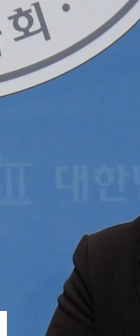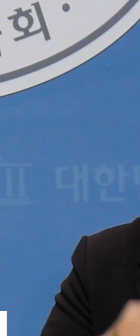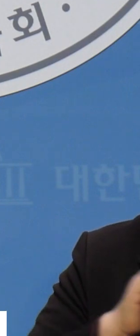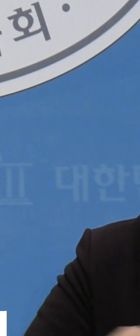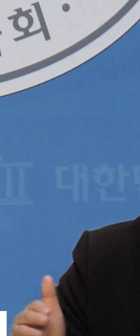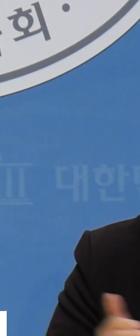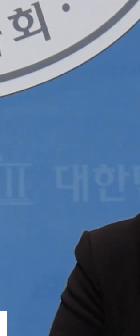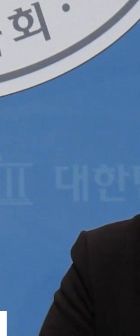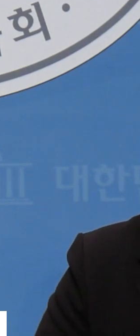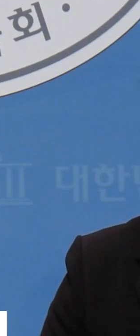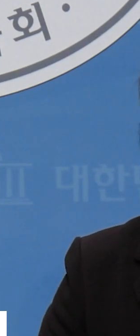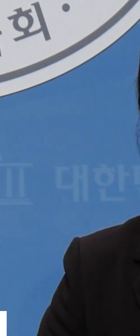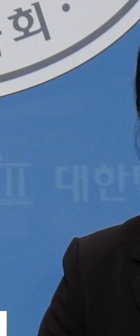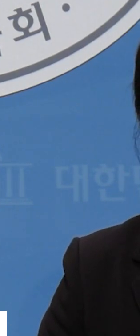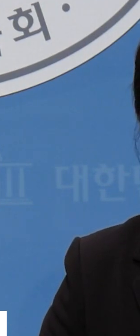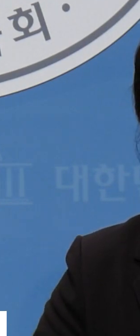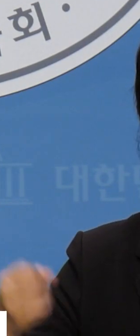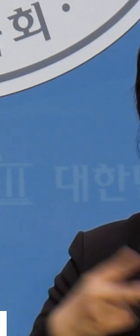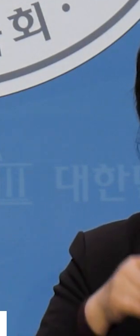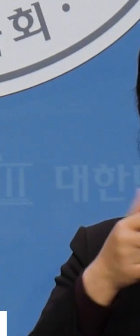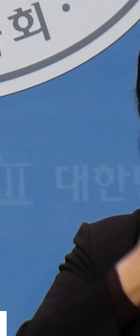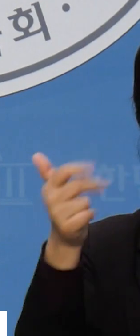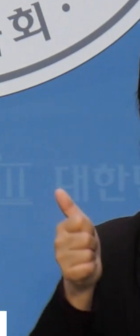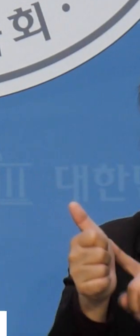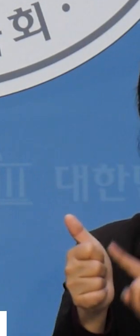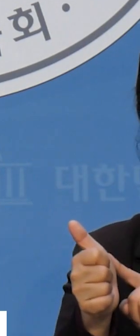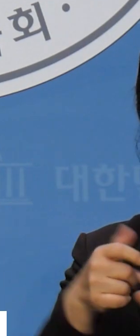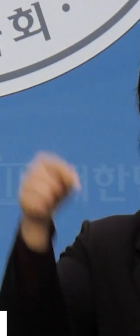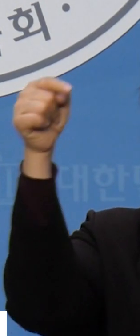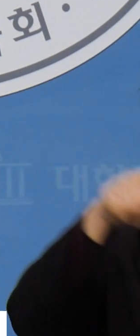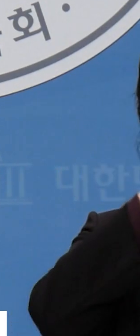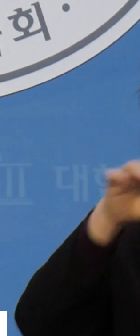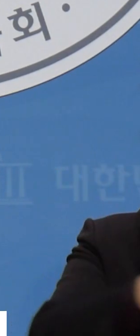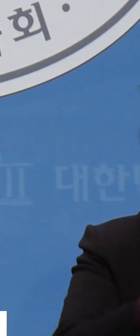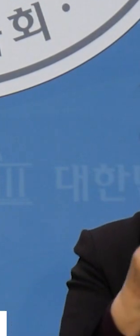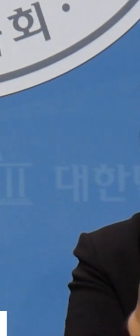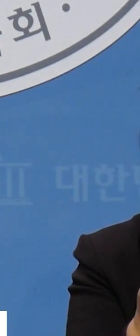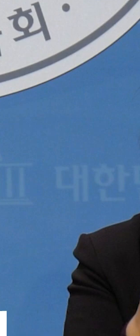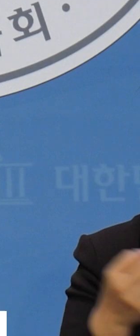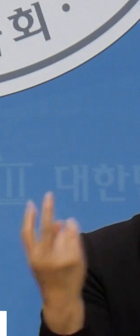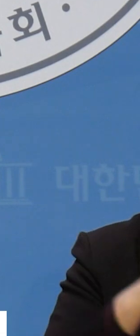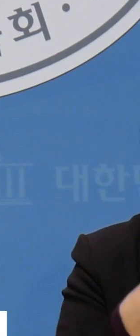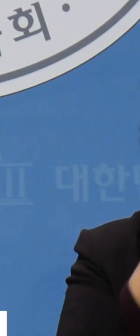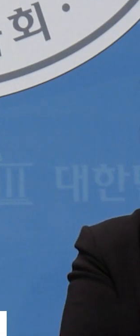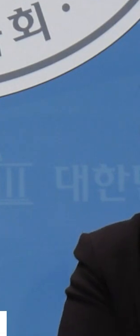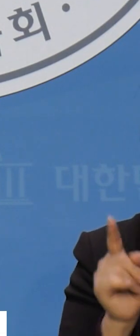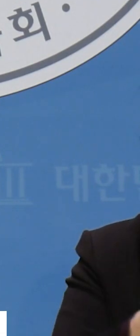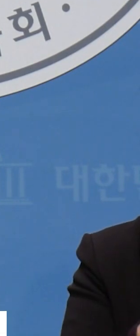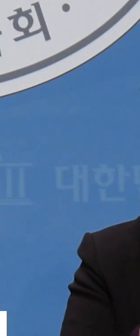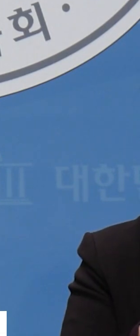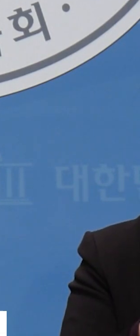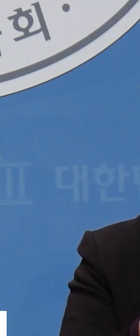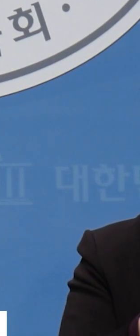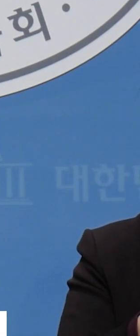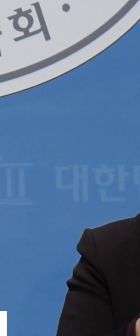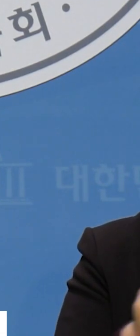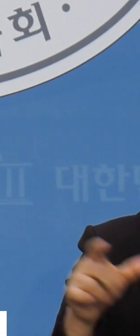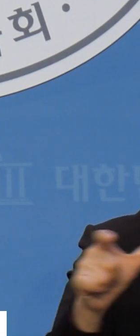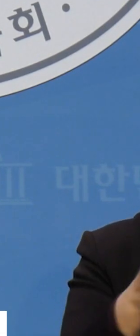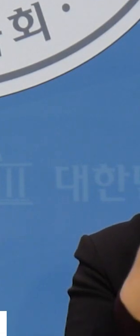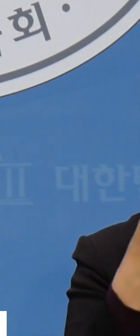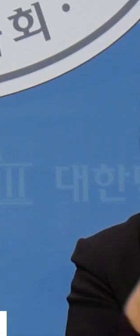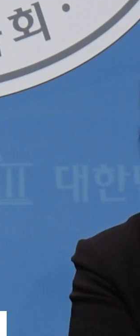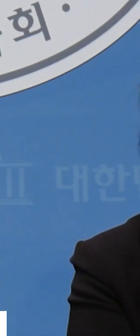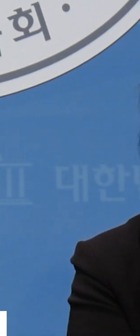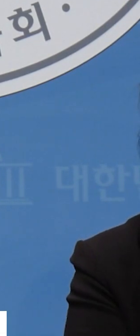처리되었습니다. 심지어 이재명 표 하명 예산이자 대표적인 포퓰리즘 사업인 지역화폐